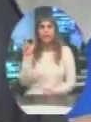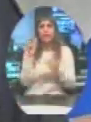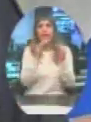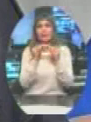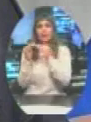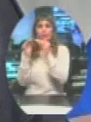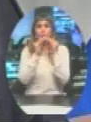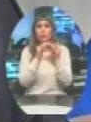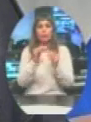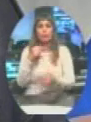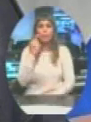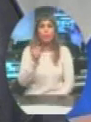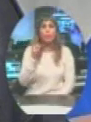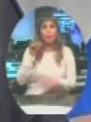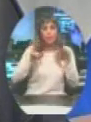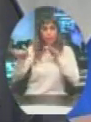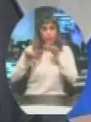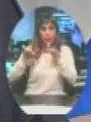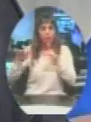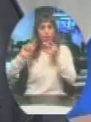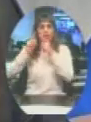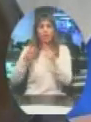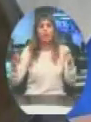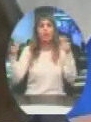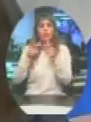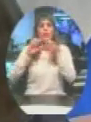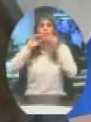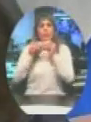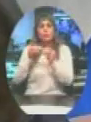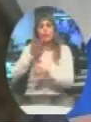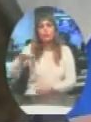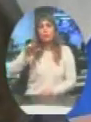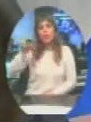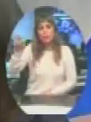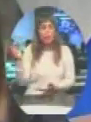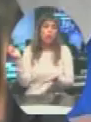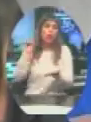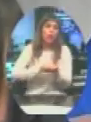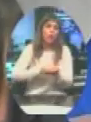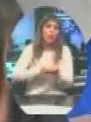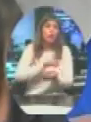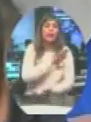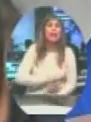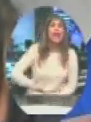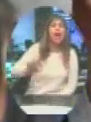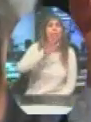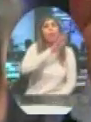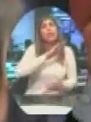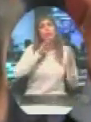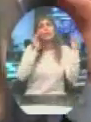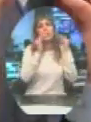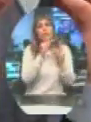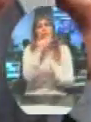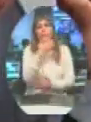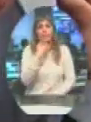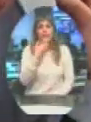הממשלה הזאת הופכת להיות רק קבוצה מצומצמת ביהודה ושומרון על חשבון כלל ההתיישבות במדינת ישראל